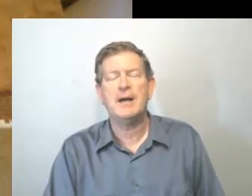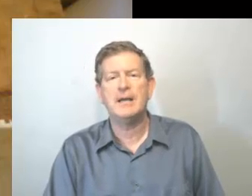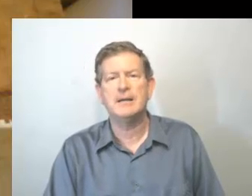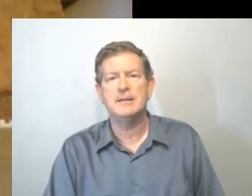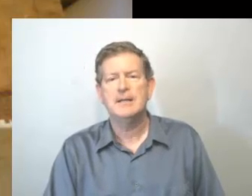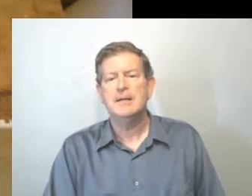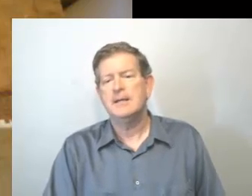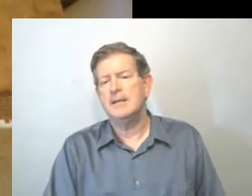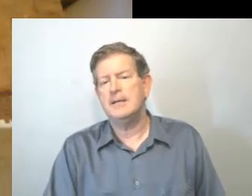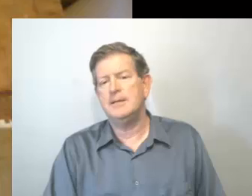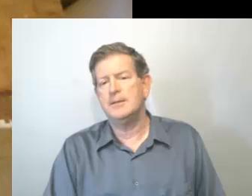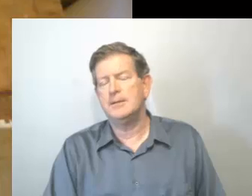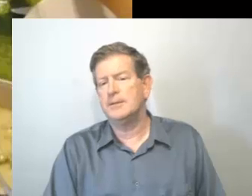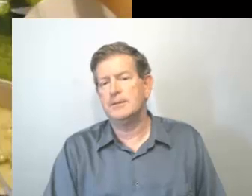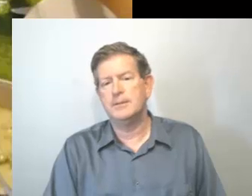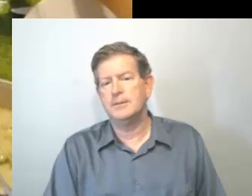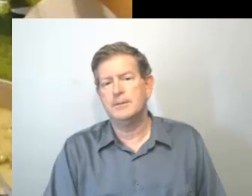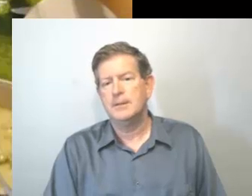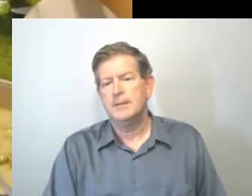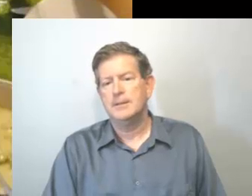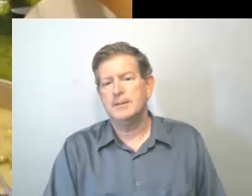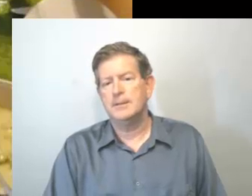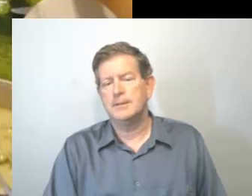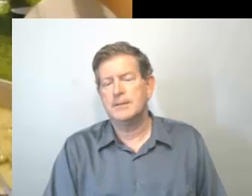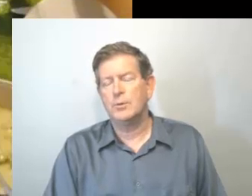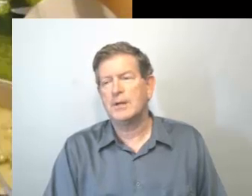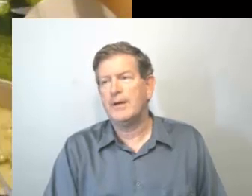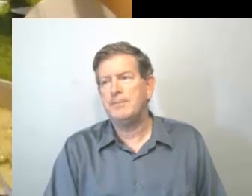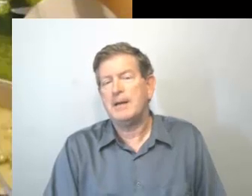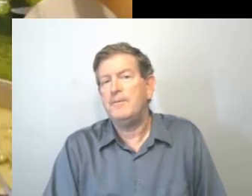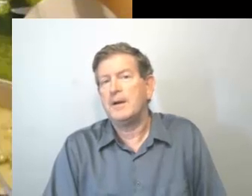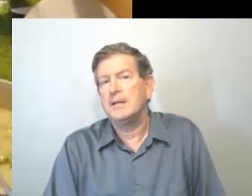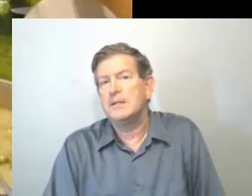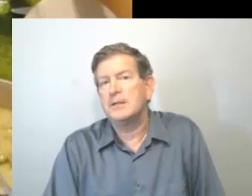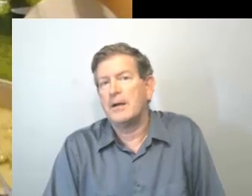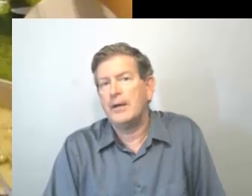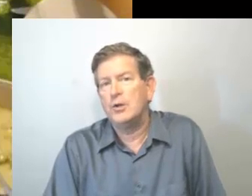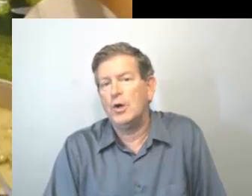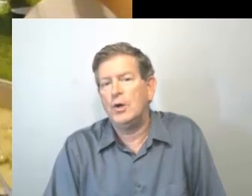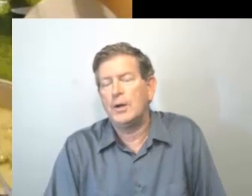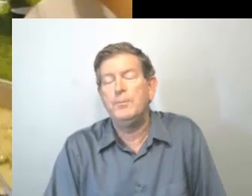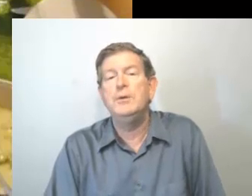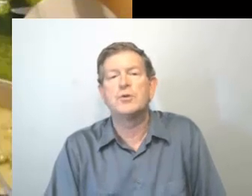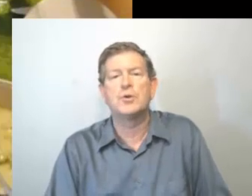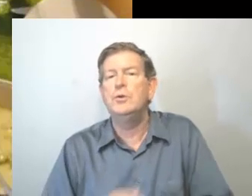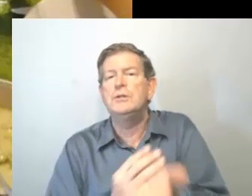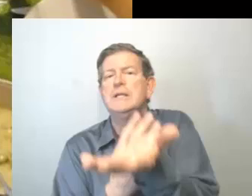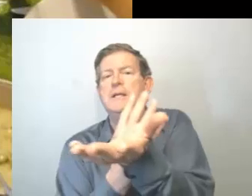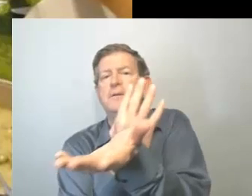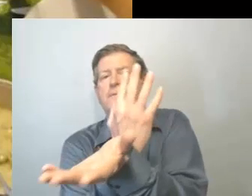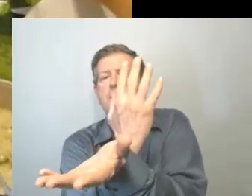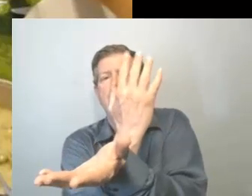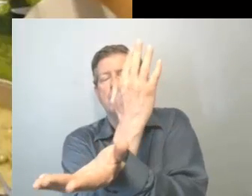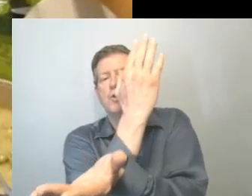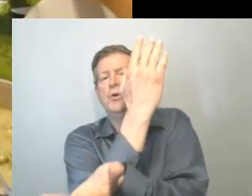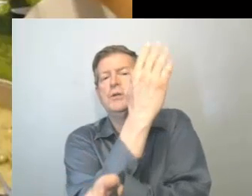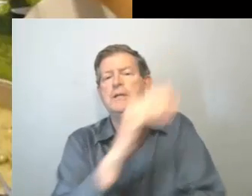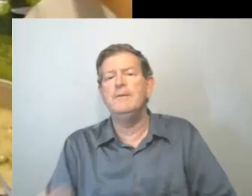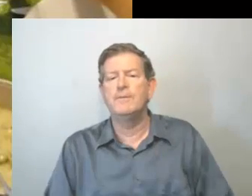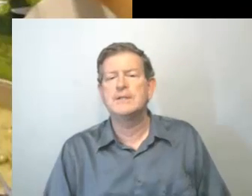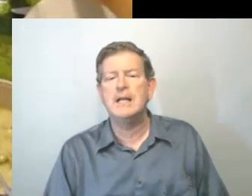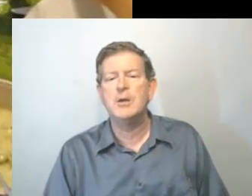mon travail. Hein. Et c'est mon travail préféré, c'est de travailler dehors. Et puis,